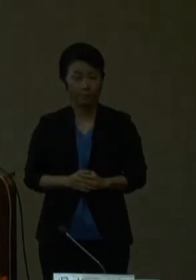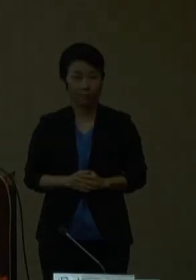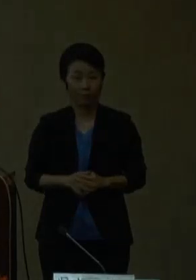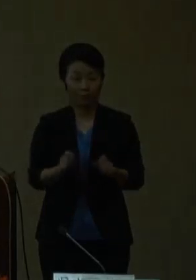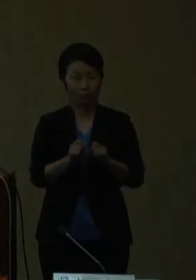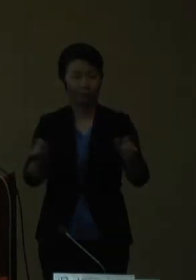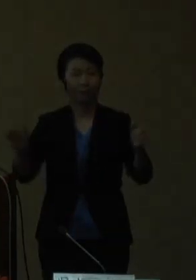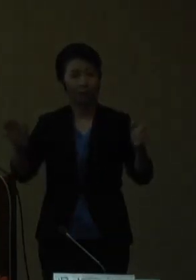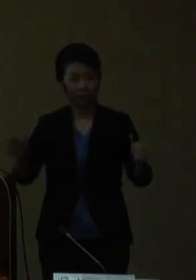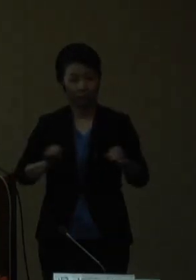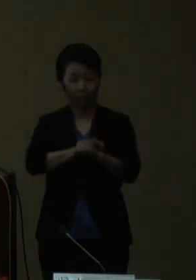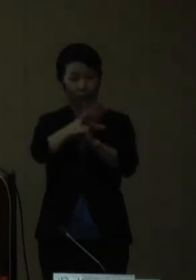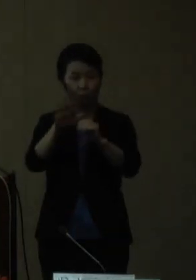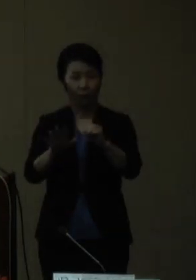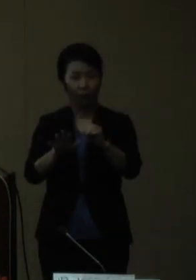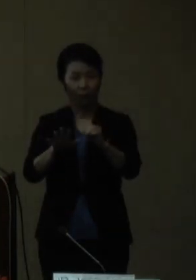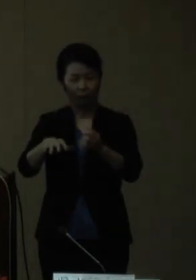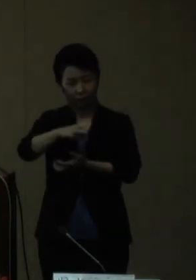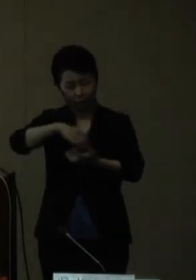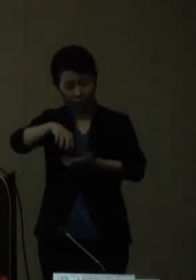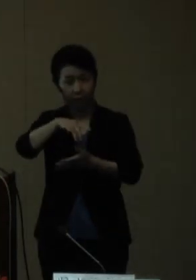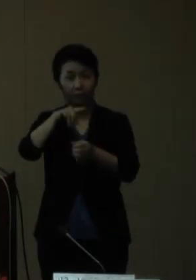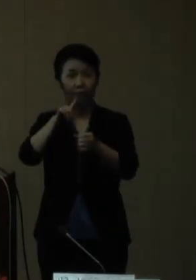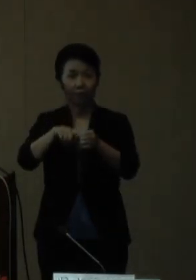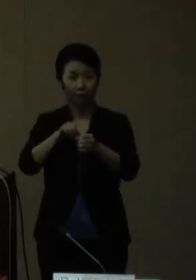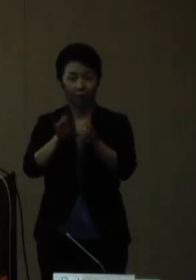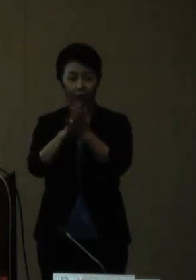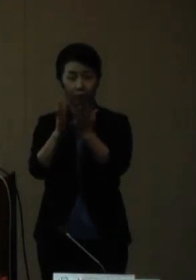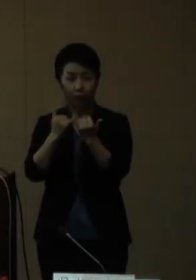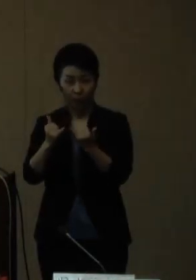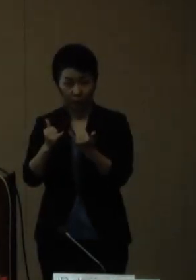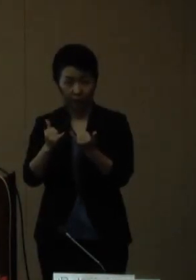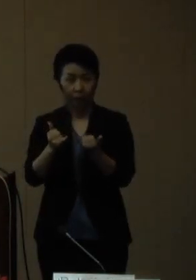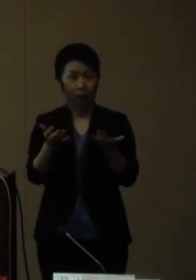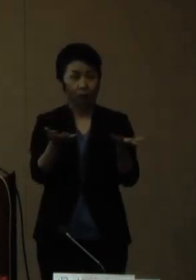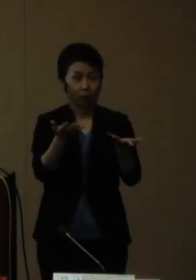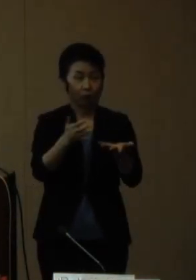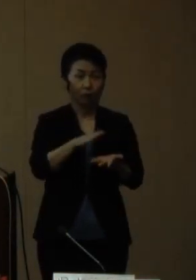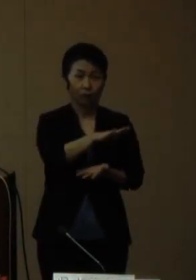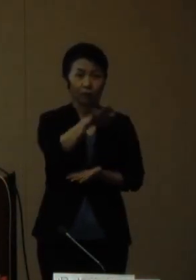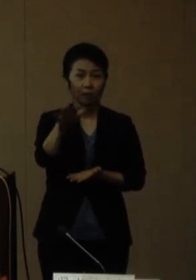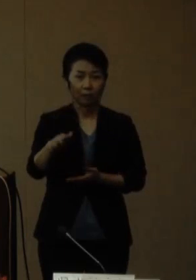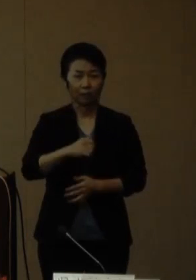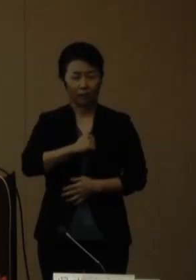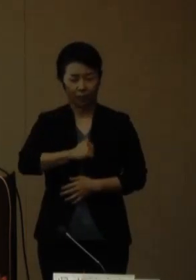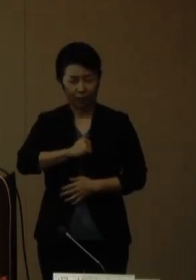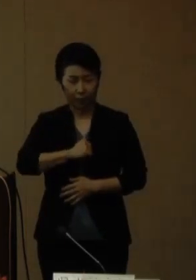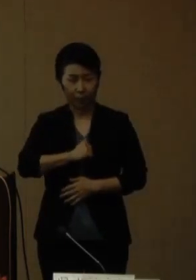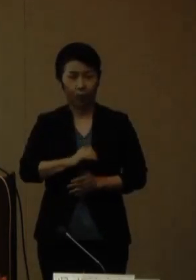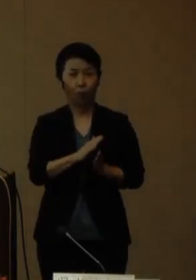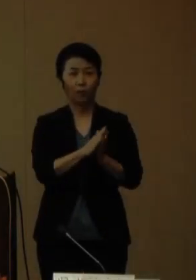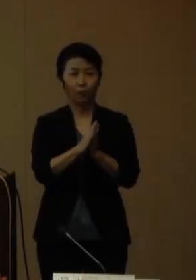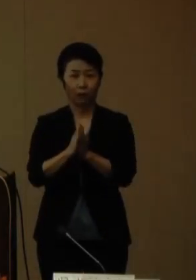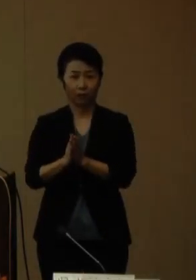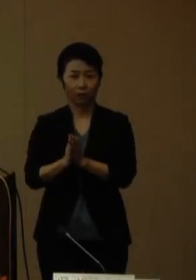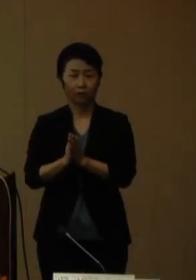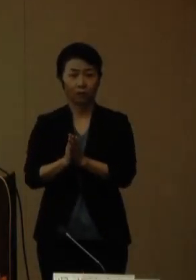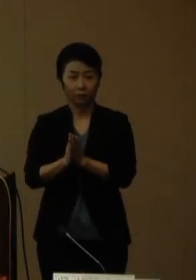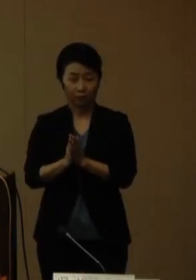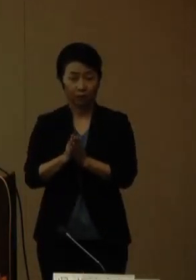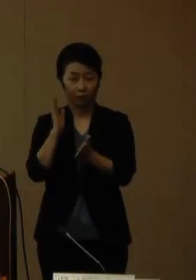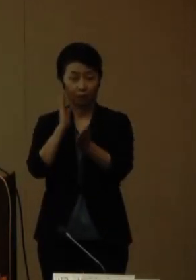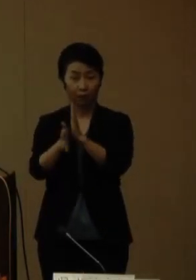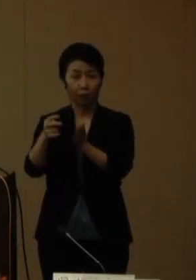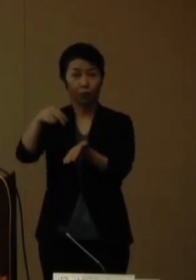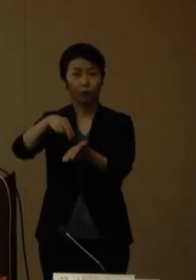長期にわたるコロナ禍で県民や事業者等の皆様に重ねて我慢をお願いすることになりますが、県とし